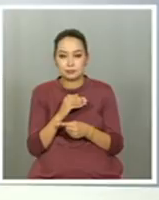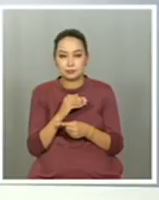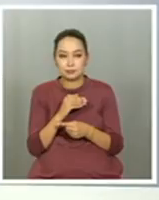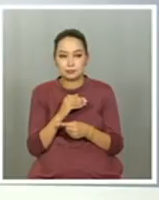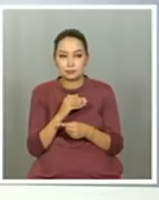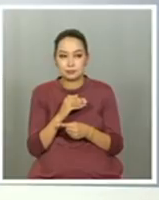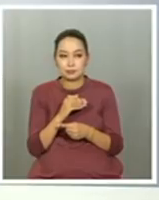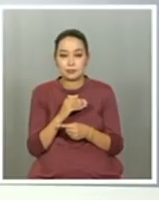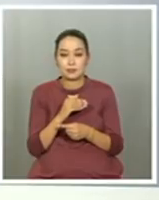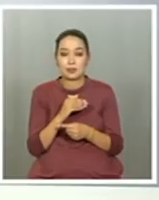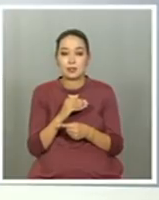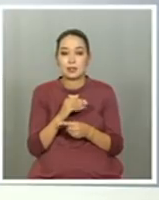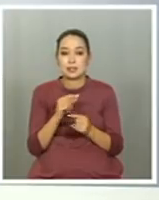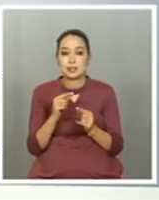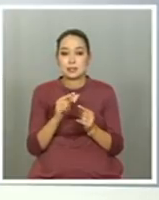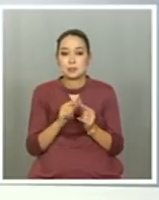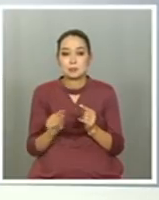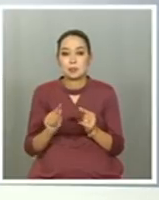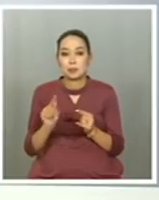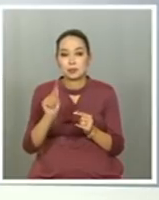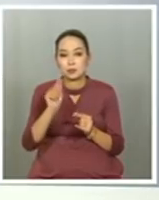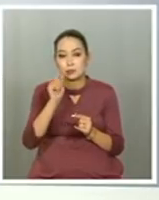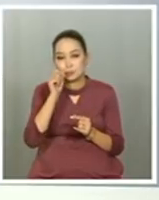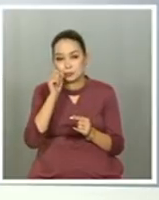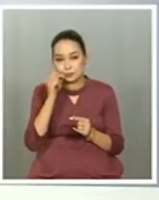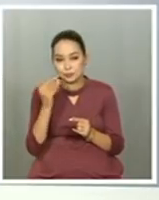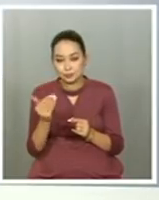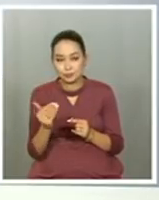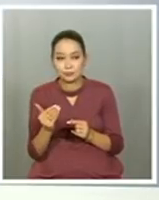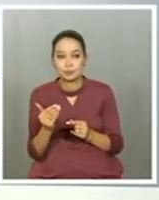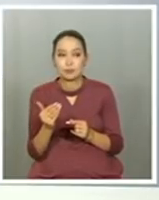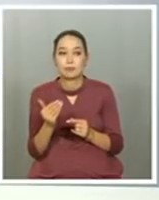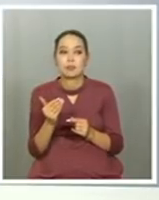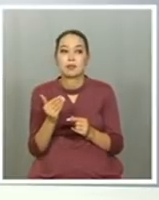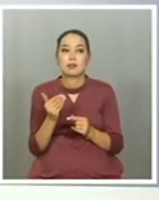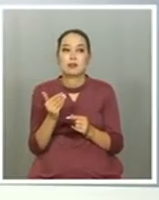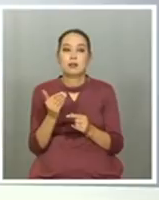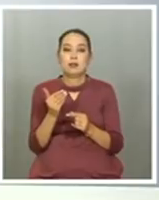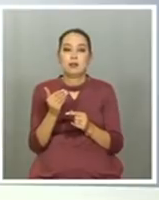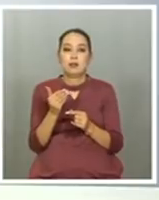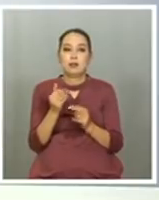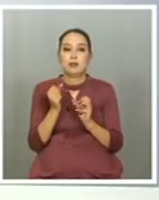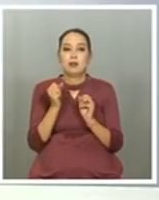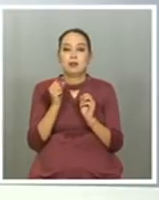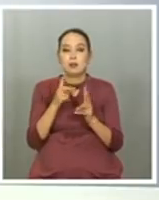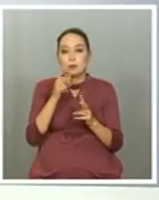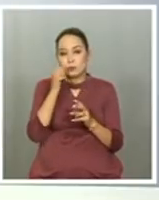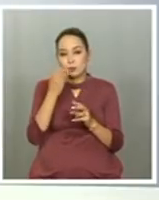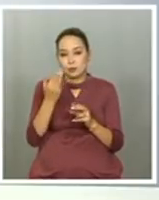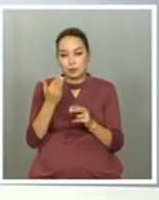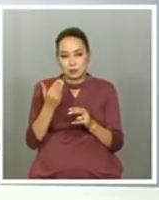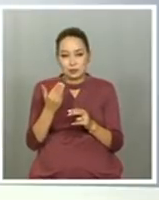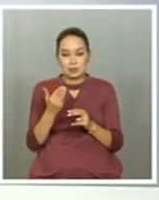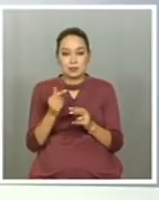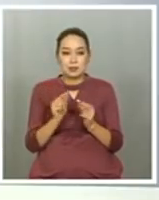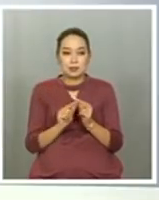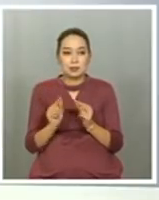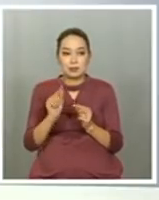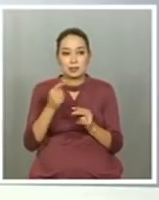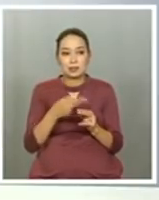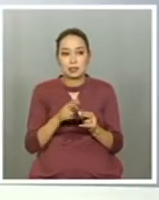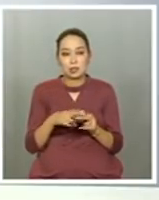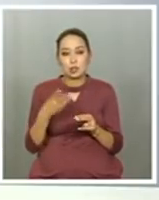Келесі сперматогенез аталық жыныс жасушаларының дамуы. Ол кезеңде 4